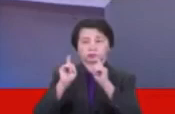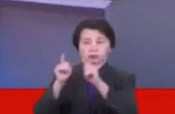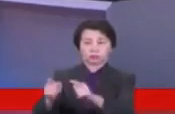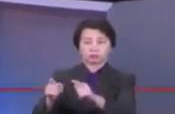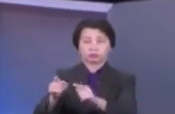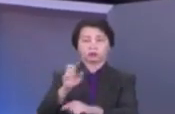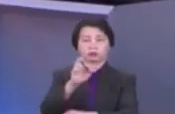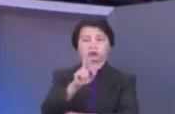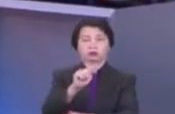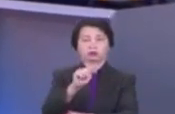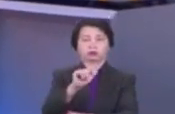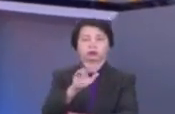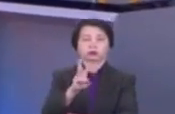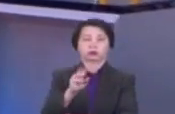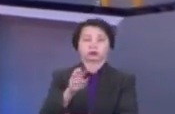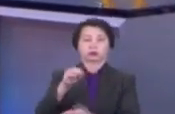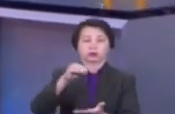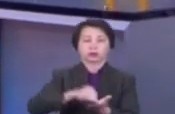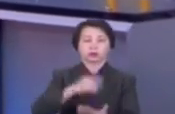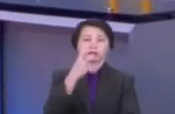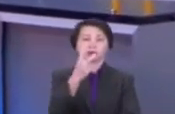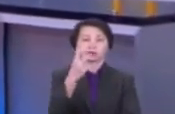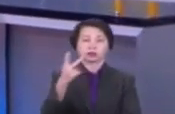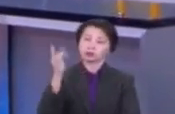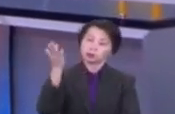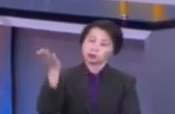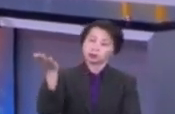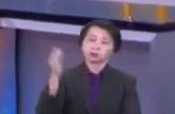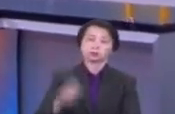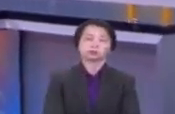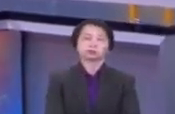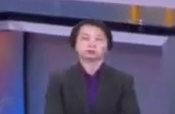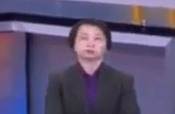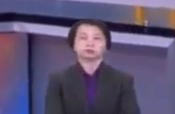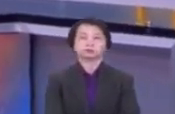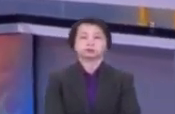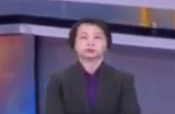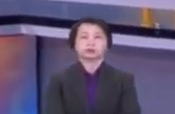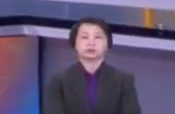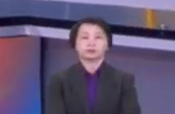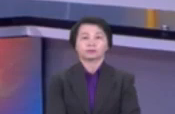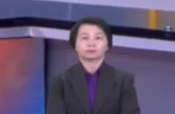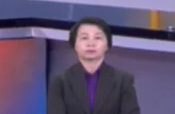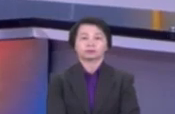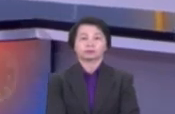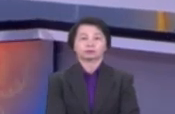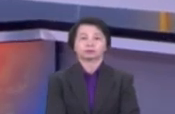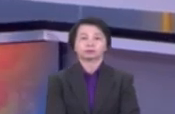bersama Redwin Robin di Kota Kinabalu. Teruskan Redwin.